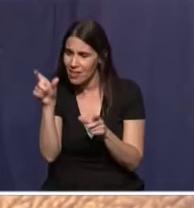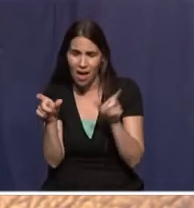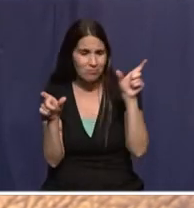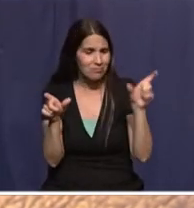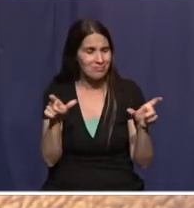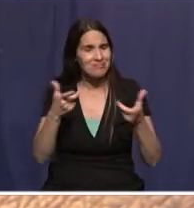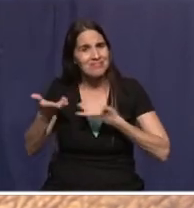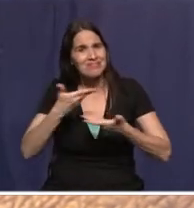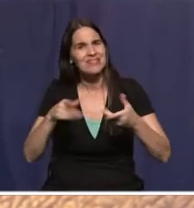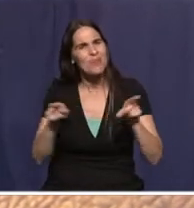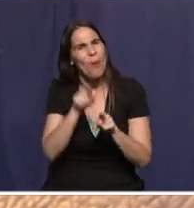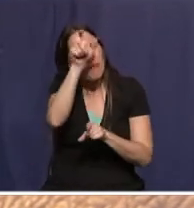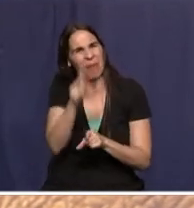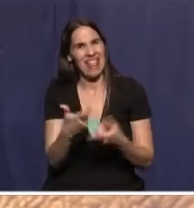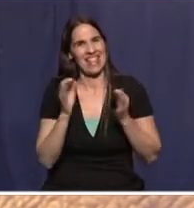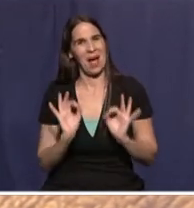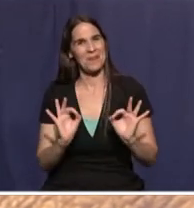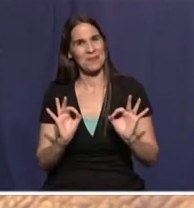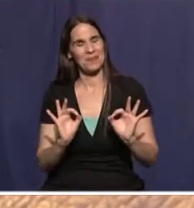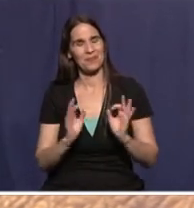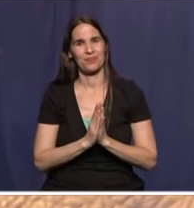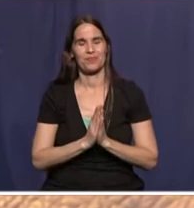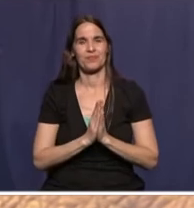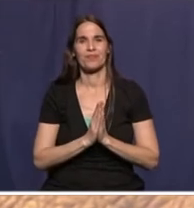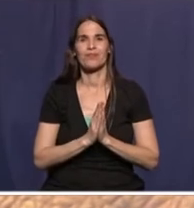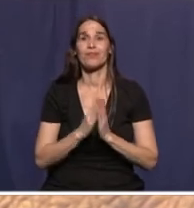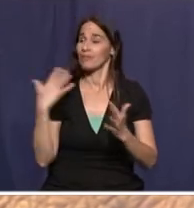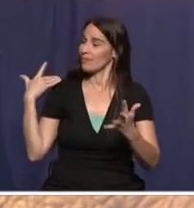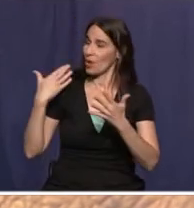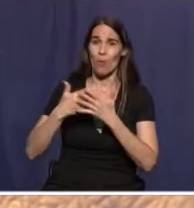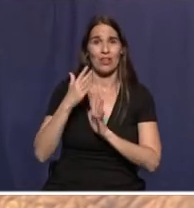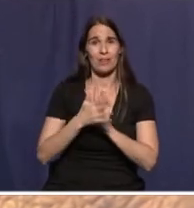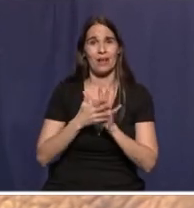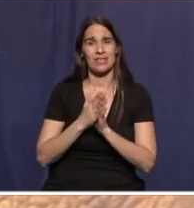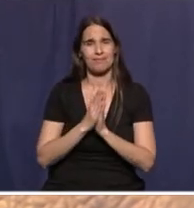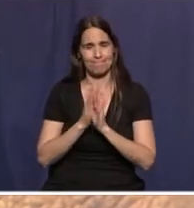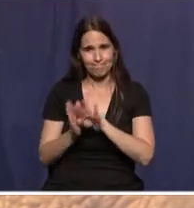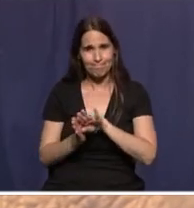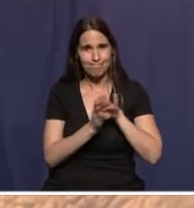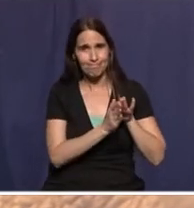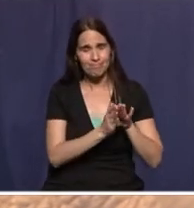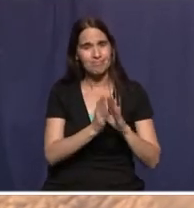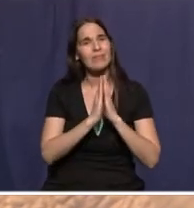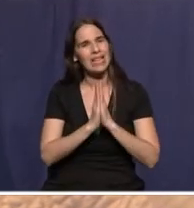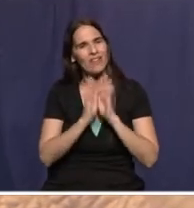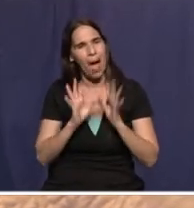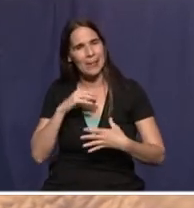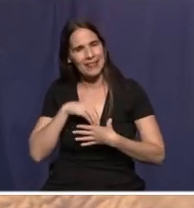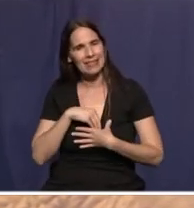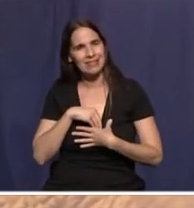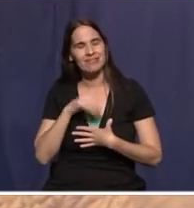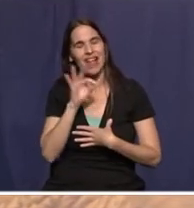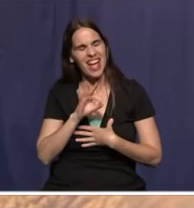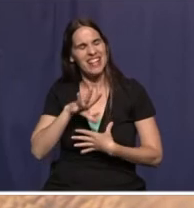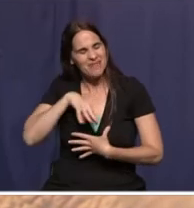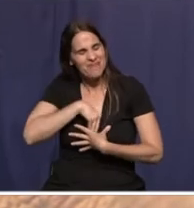אדם. ועכשיו, על אף כל מה שדיברתי, התקווה האמיתית עדיין חיה ונושמת